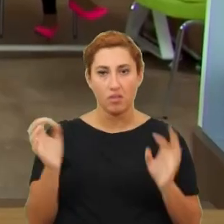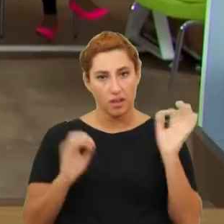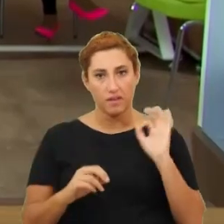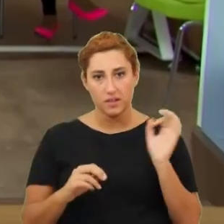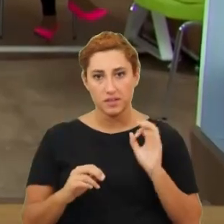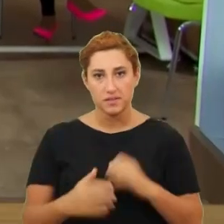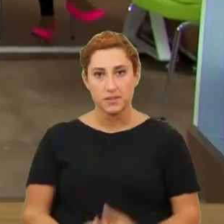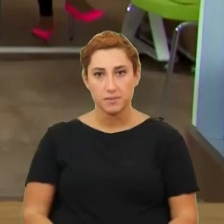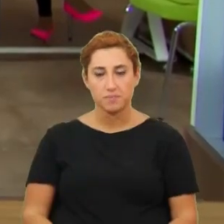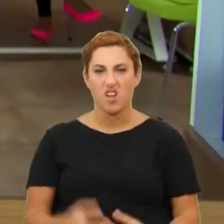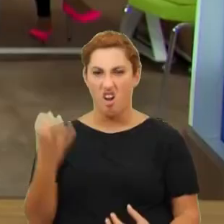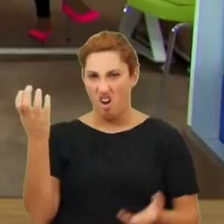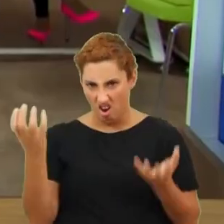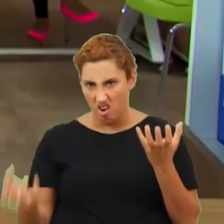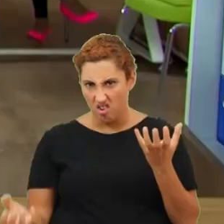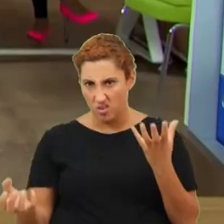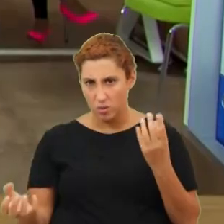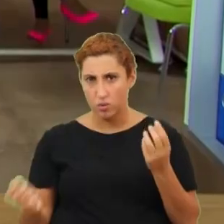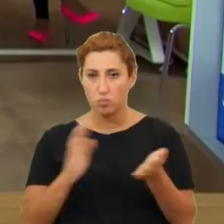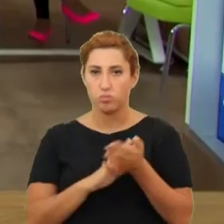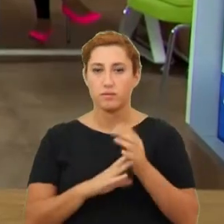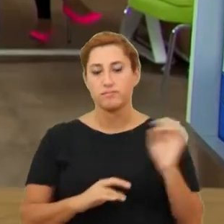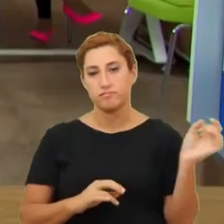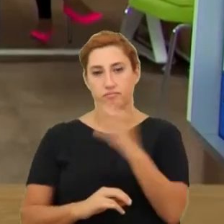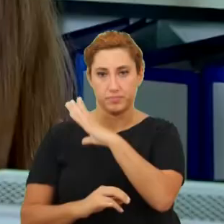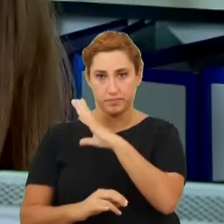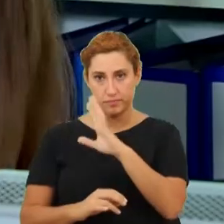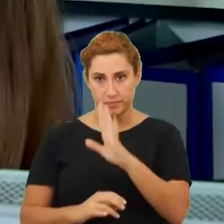Evet. Ağır bastı. Bunlar elendi.